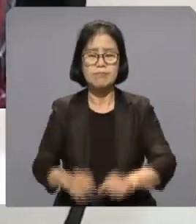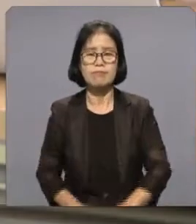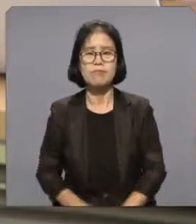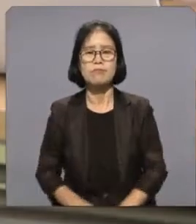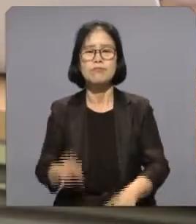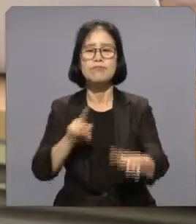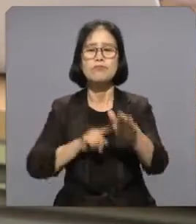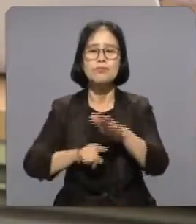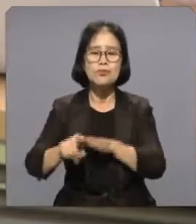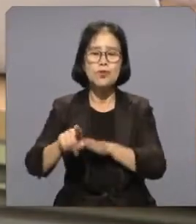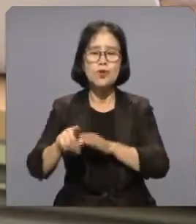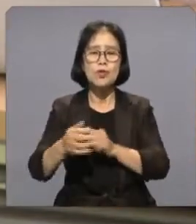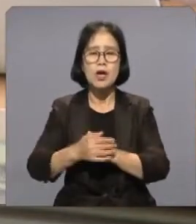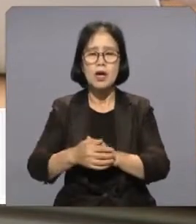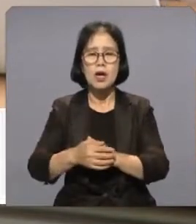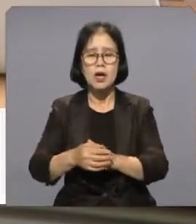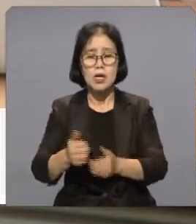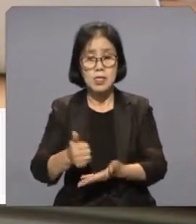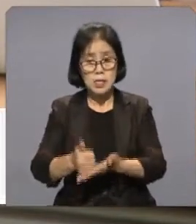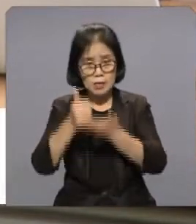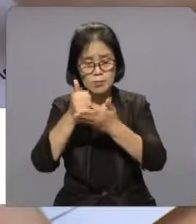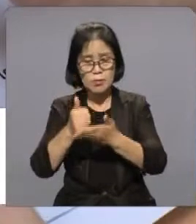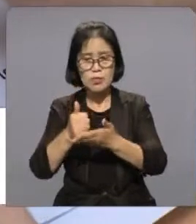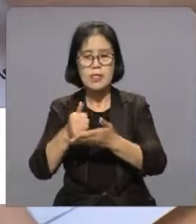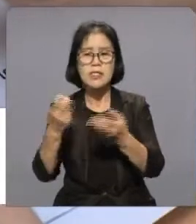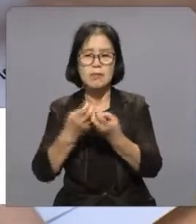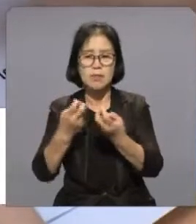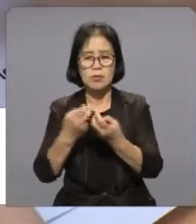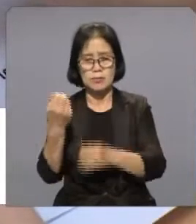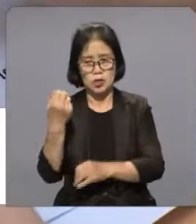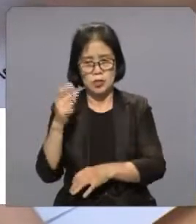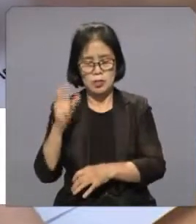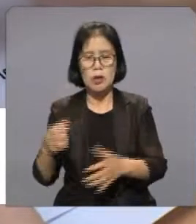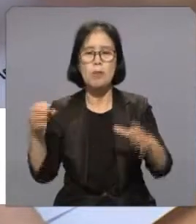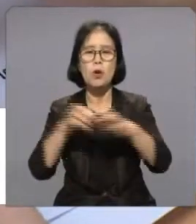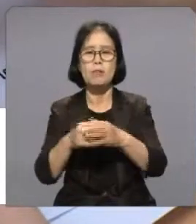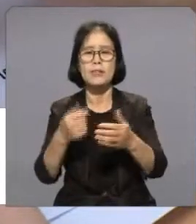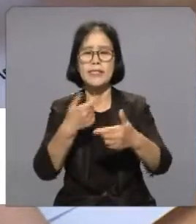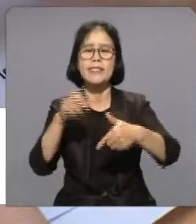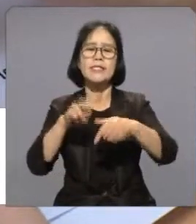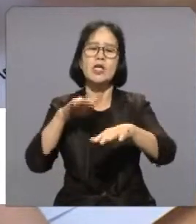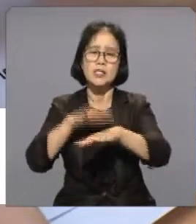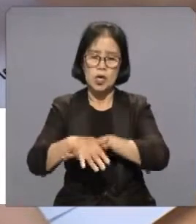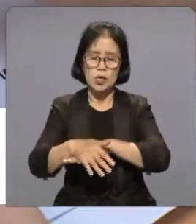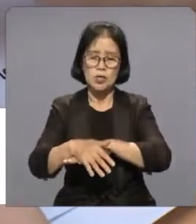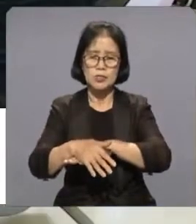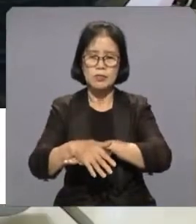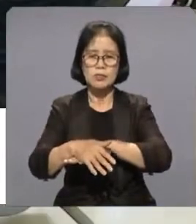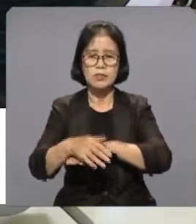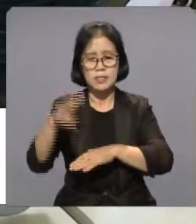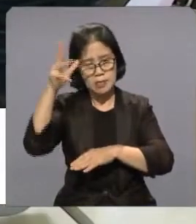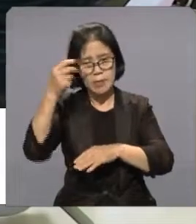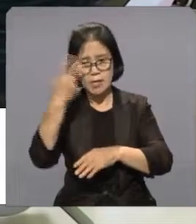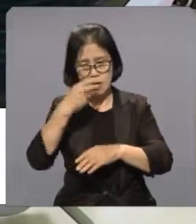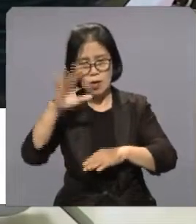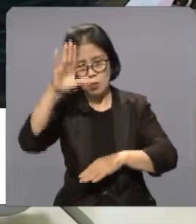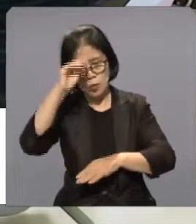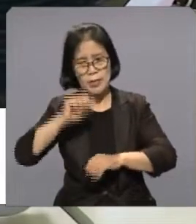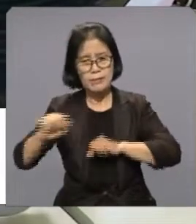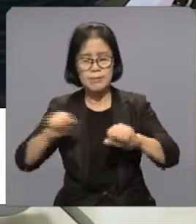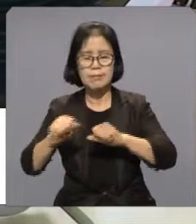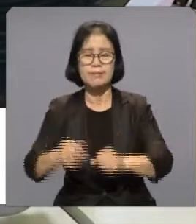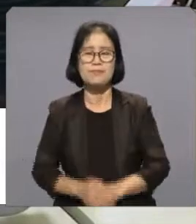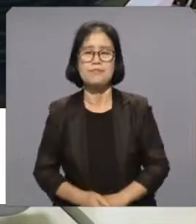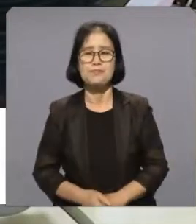더 나아가 휴머니투드 기법 정착 등을 포함한 인천형 치매 케어 모델 개발에 나섰습니다.